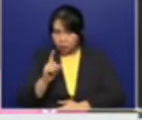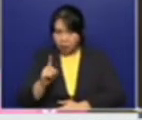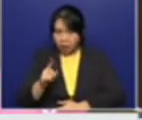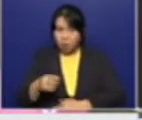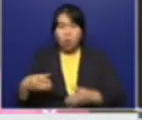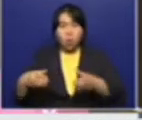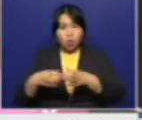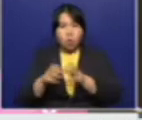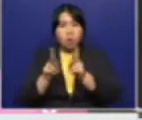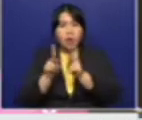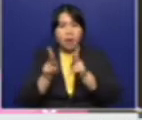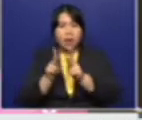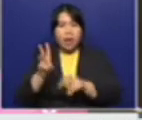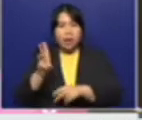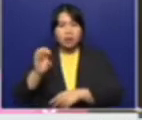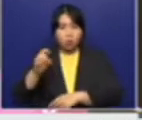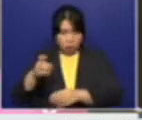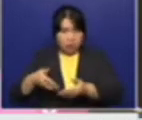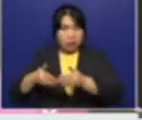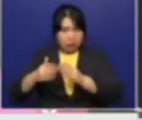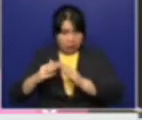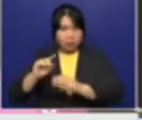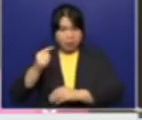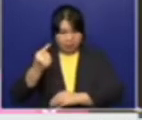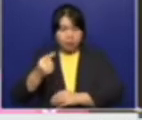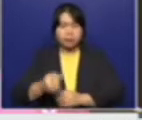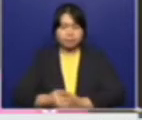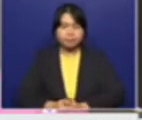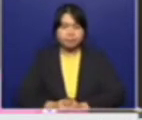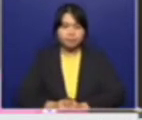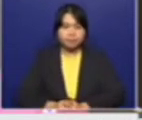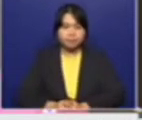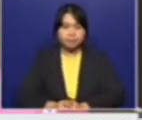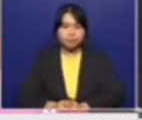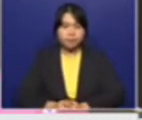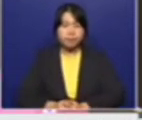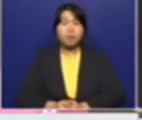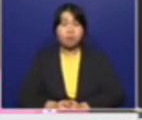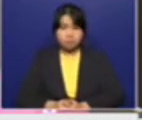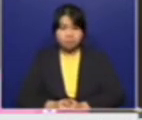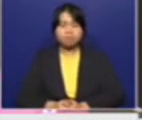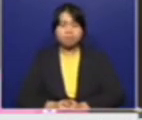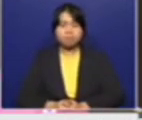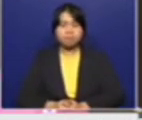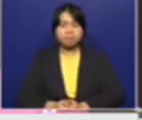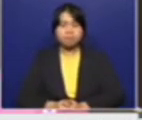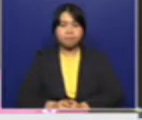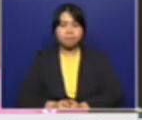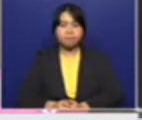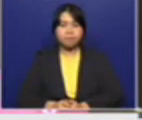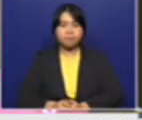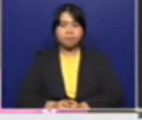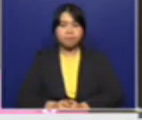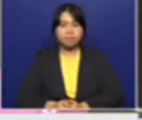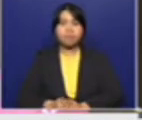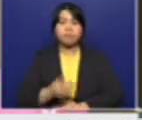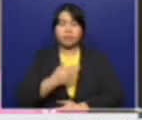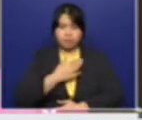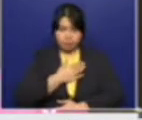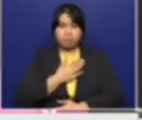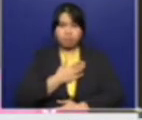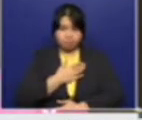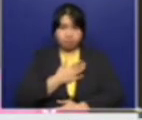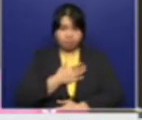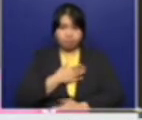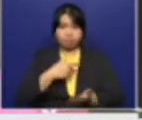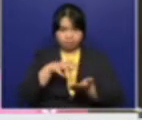าธิการวิสาบันเกิดขึ้นมาใหม่ท่านประธานที่เคารพครับผมกราบเรียนอย่างนี้